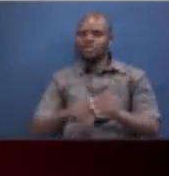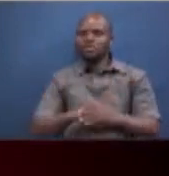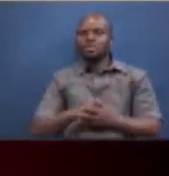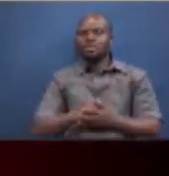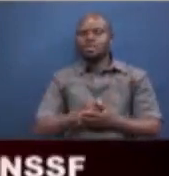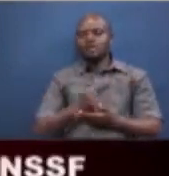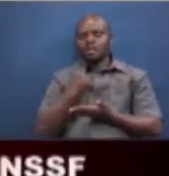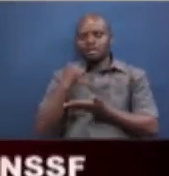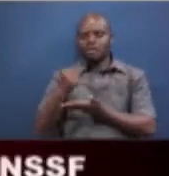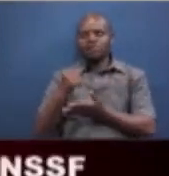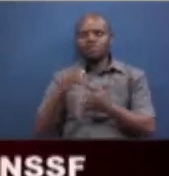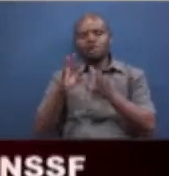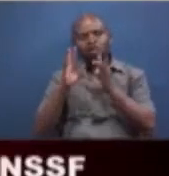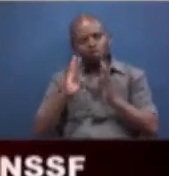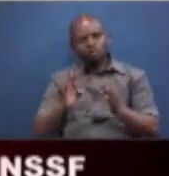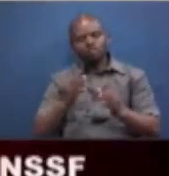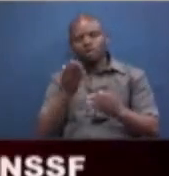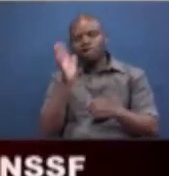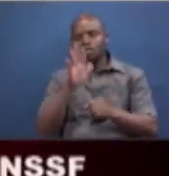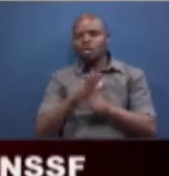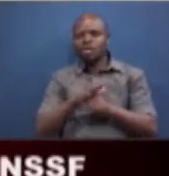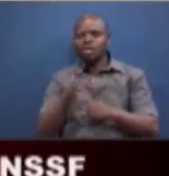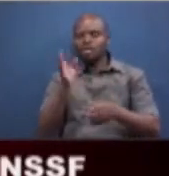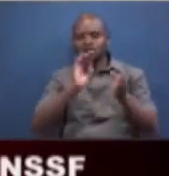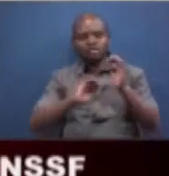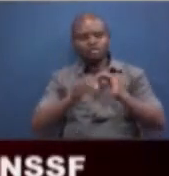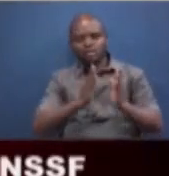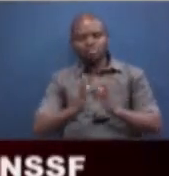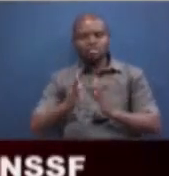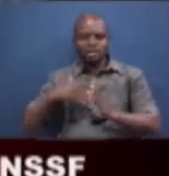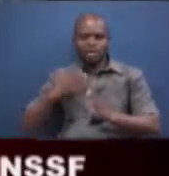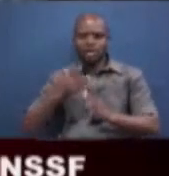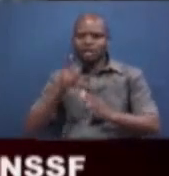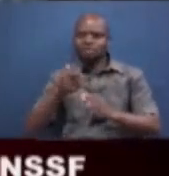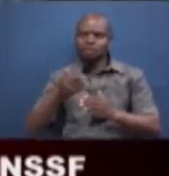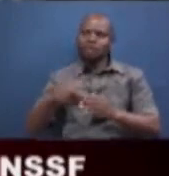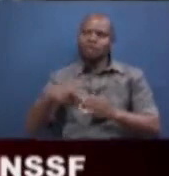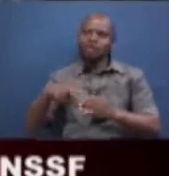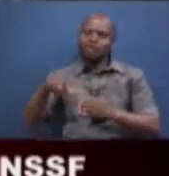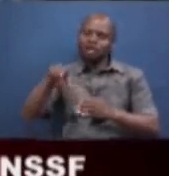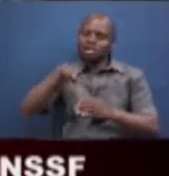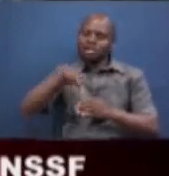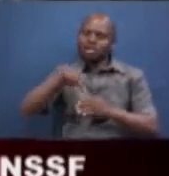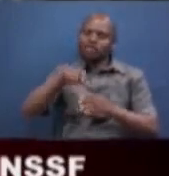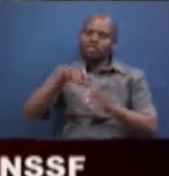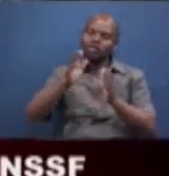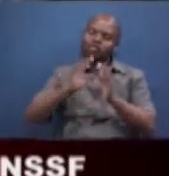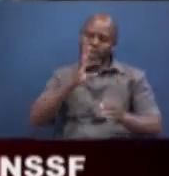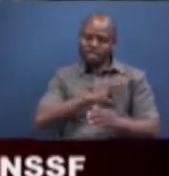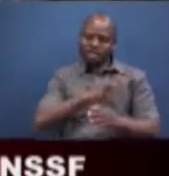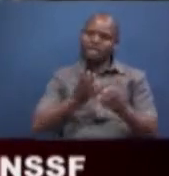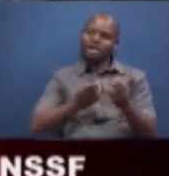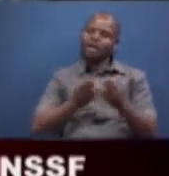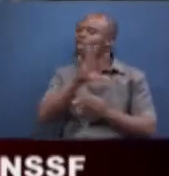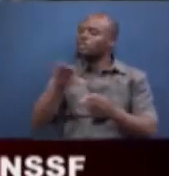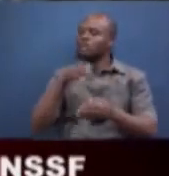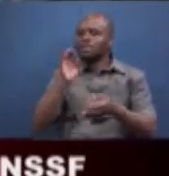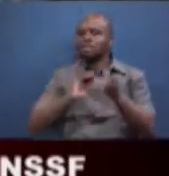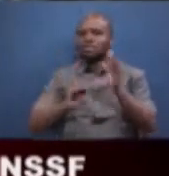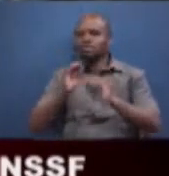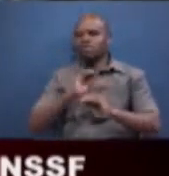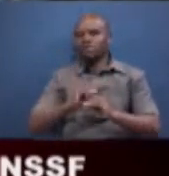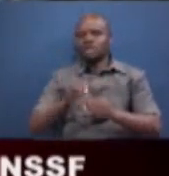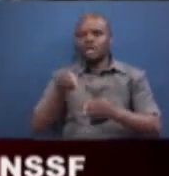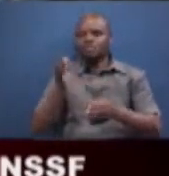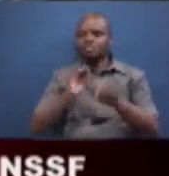wamekuwa wakichangia kama ambavyo taratibu zinawataka, lakini tumekuwa na ongezeko kubwa la waajiri. Hayo yote hayo yamechangia